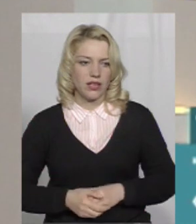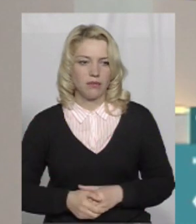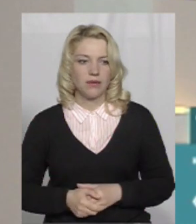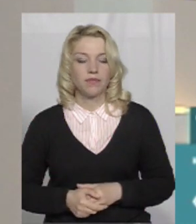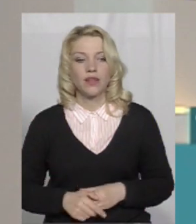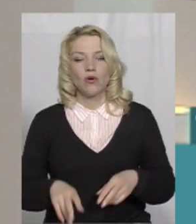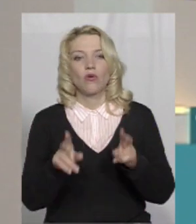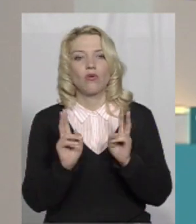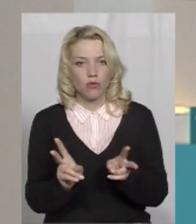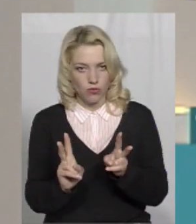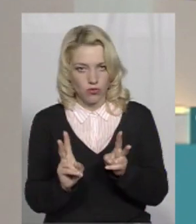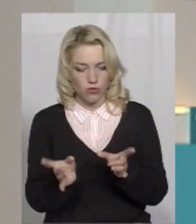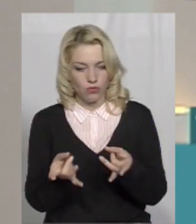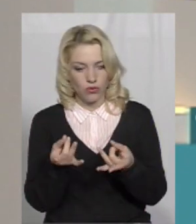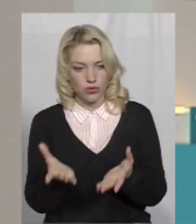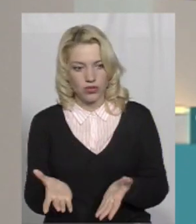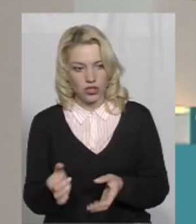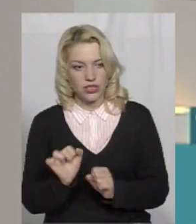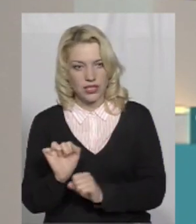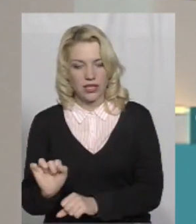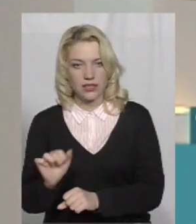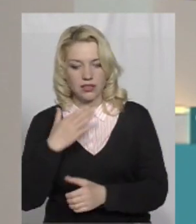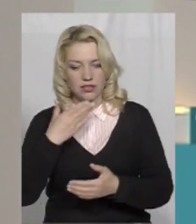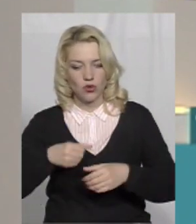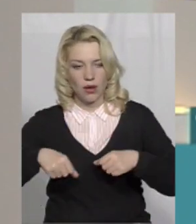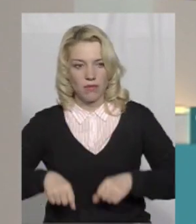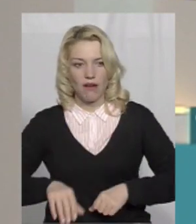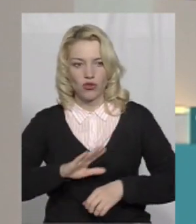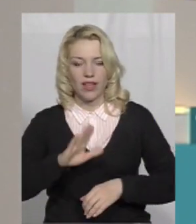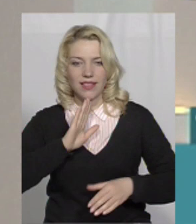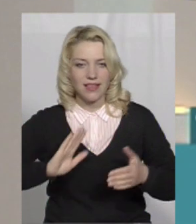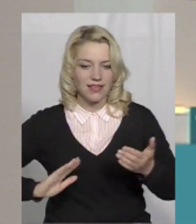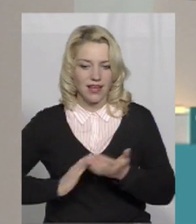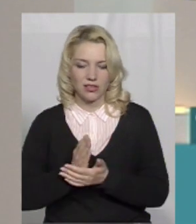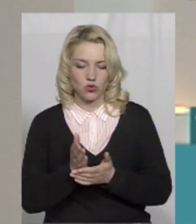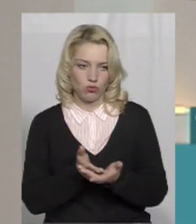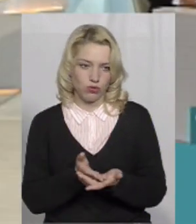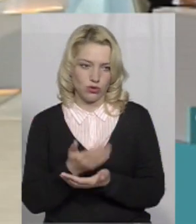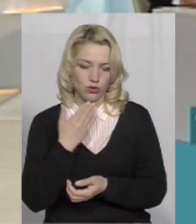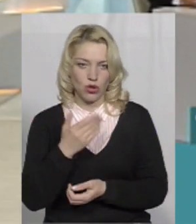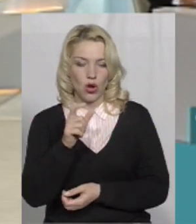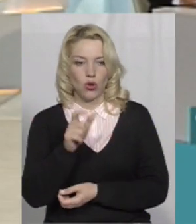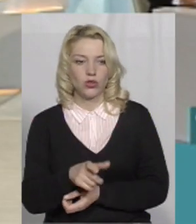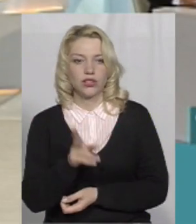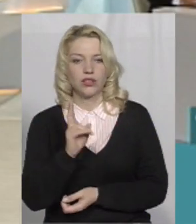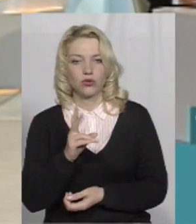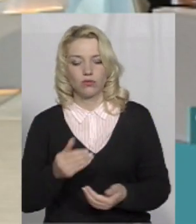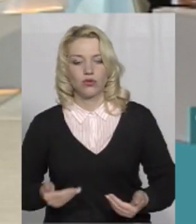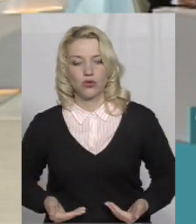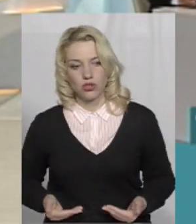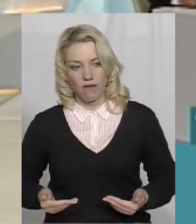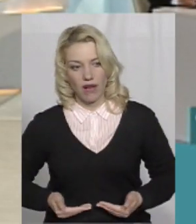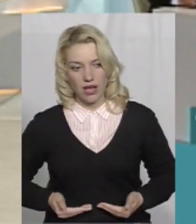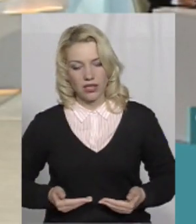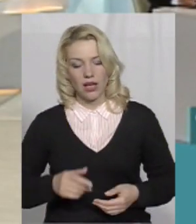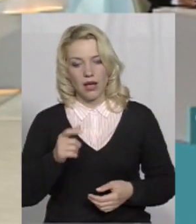Кому простіше захистити своє право на якісну послугу? Людині, яка проживає,